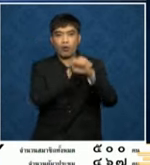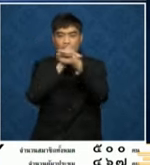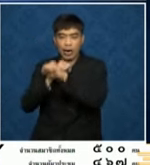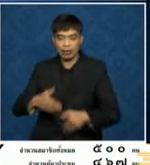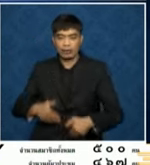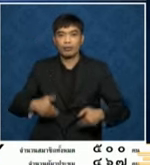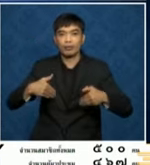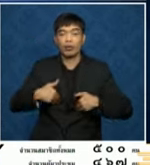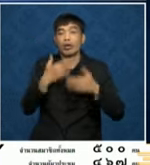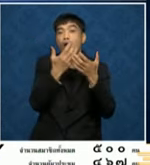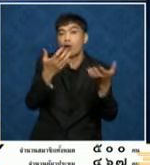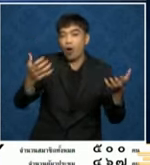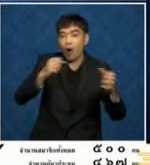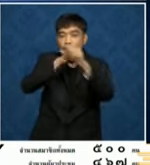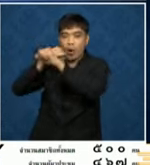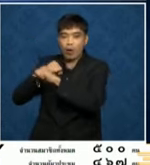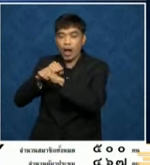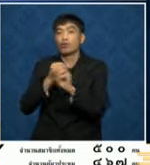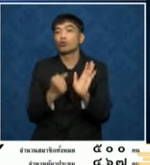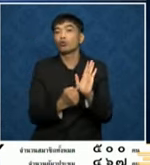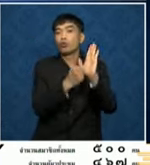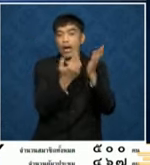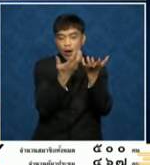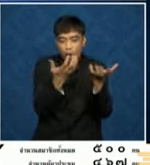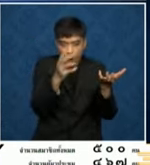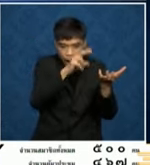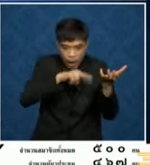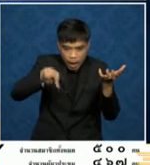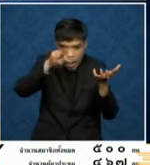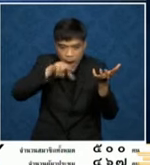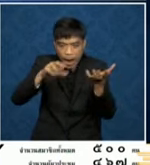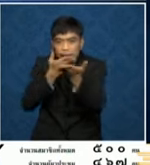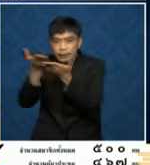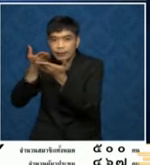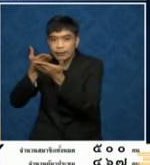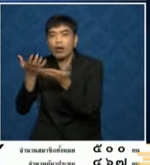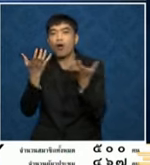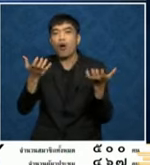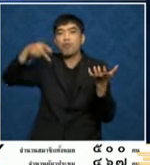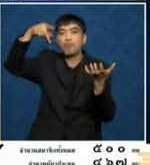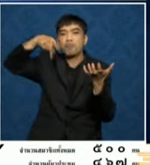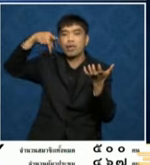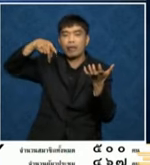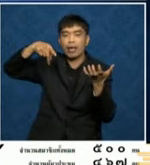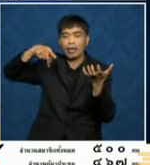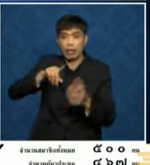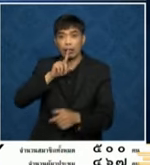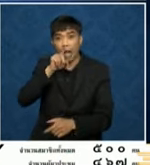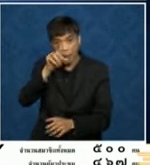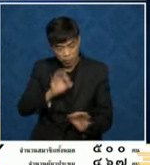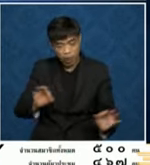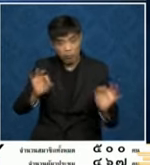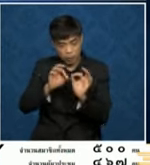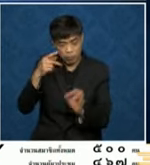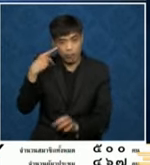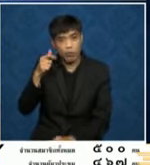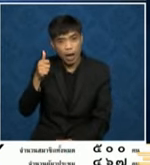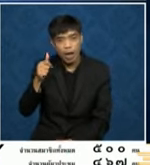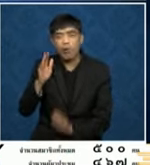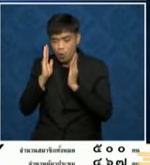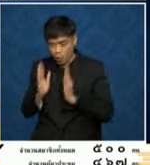ค่ะในส่วนของการจัดหายุทโธปกรณ์พิเศษจำเป็นหรือไม่คะท่านประธานหากหน่วยงานที่รับผิดชอบโดยตรงสามารถทำหน้าที่ตรงนี้ได้ไ